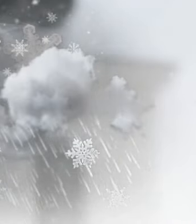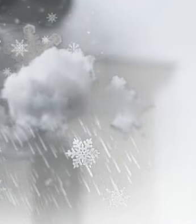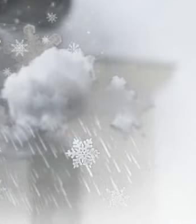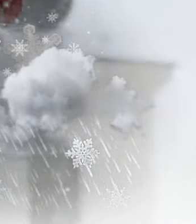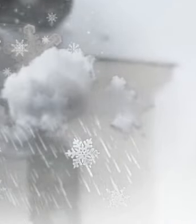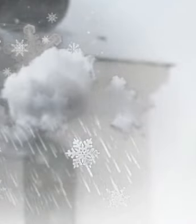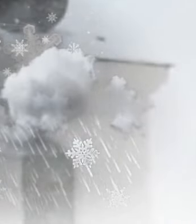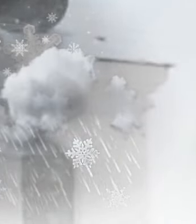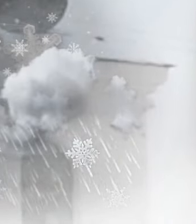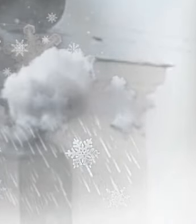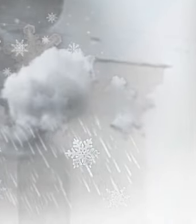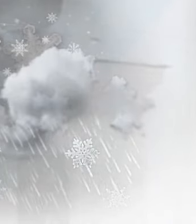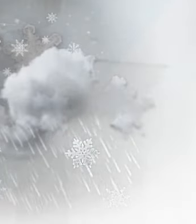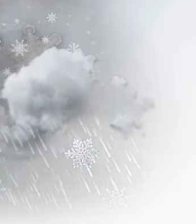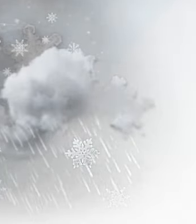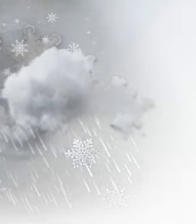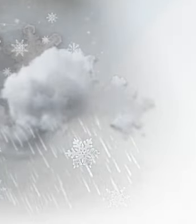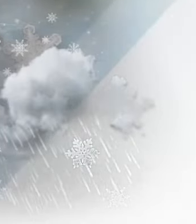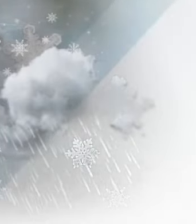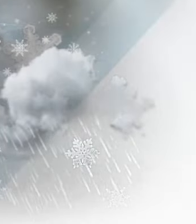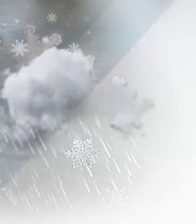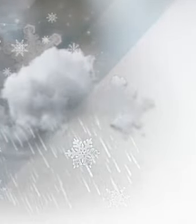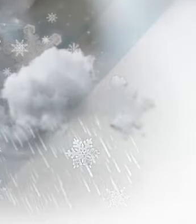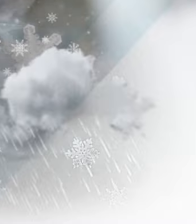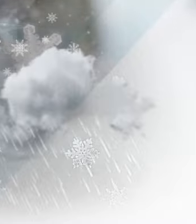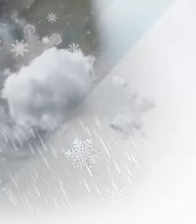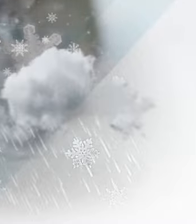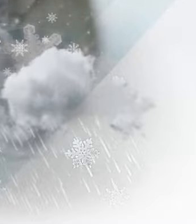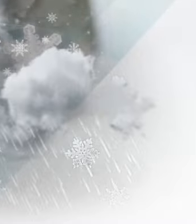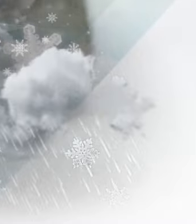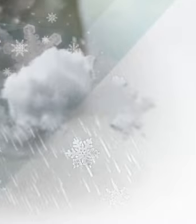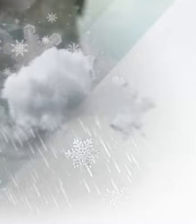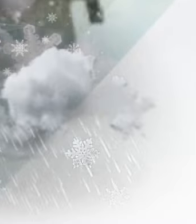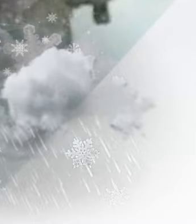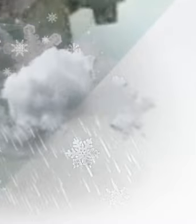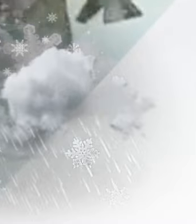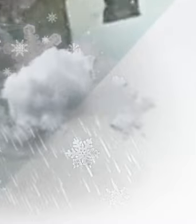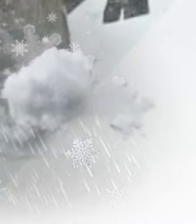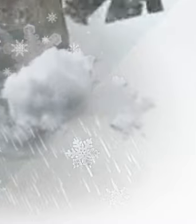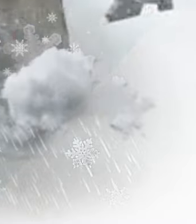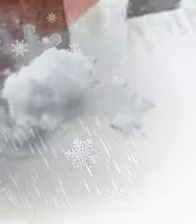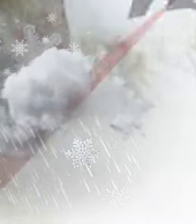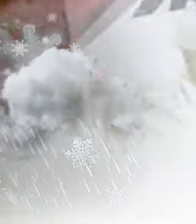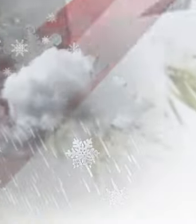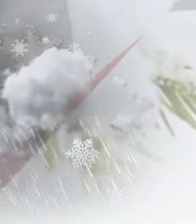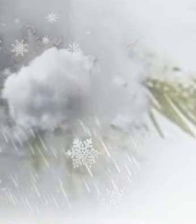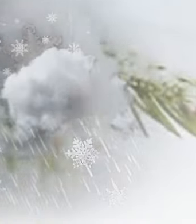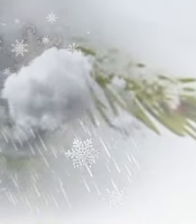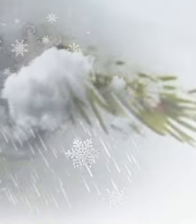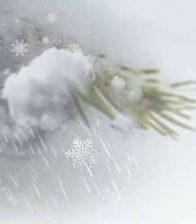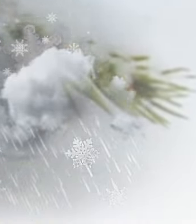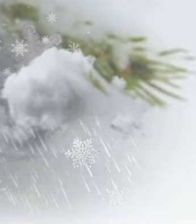Атмасферный тиск 756 мм у ртутнага слупка. Вільготнаць па ветра, каля